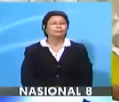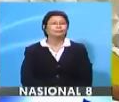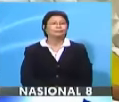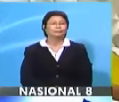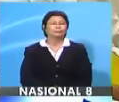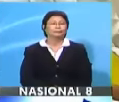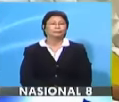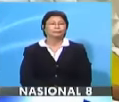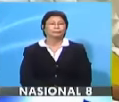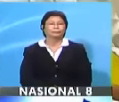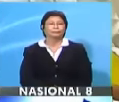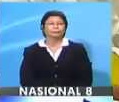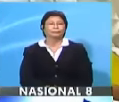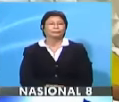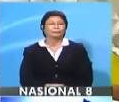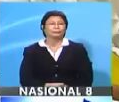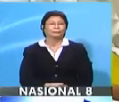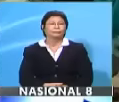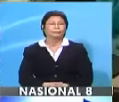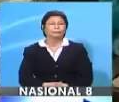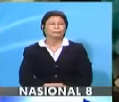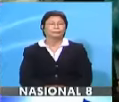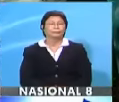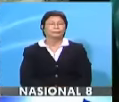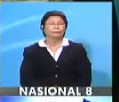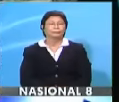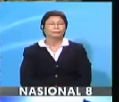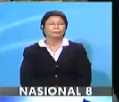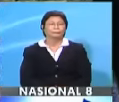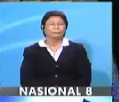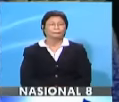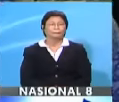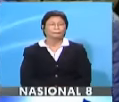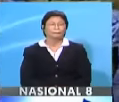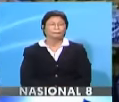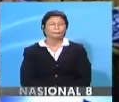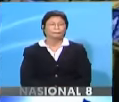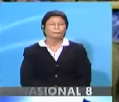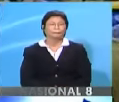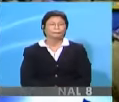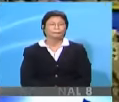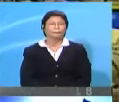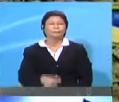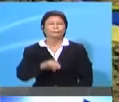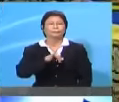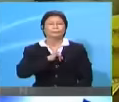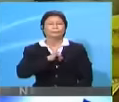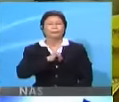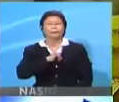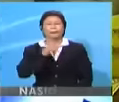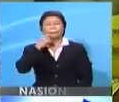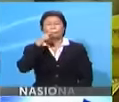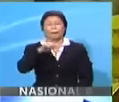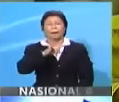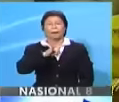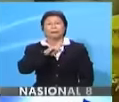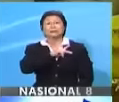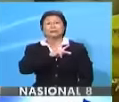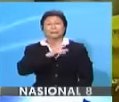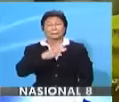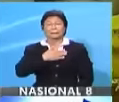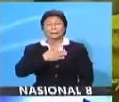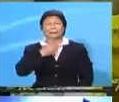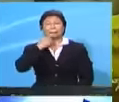Sayugia itu dengan gas beta menitahkan,